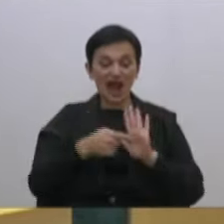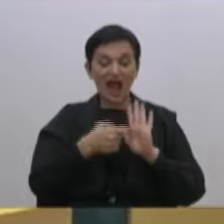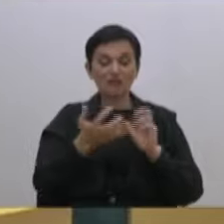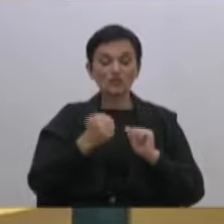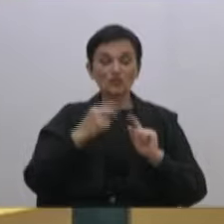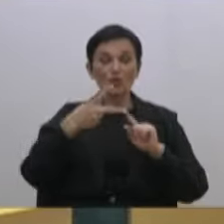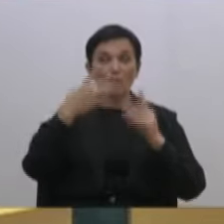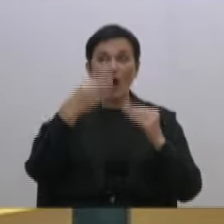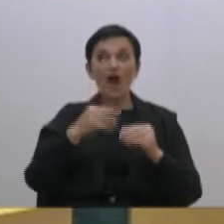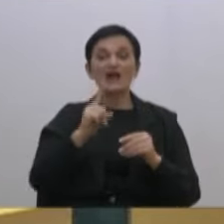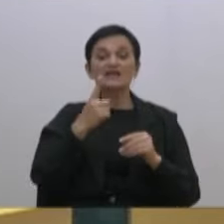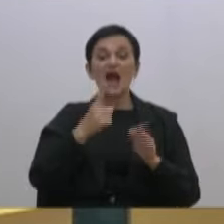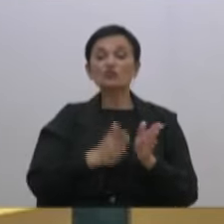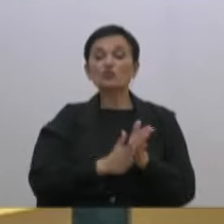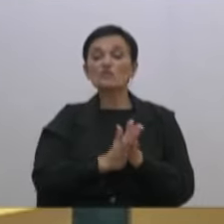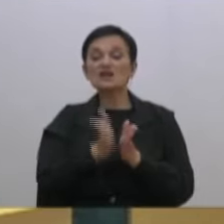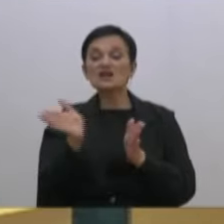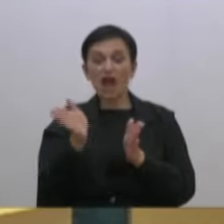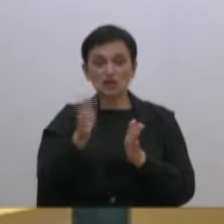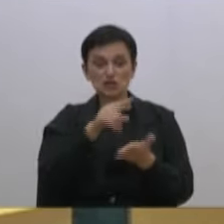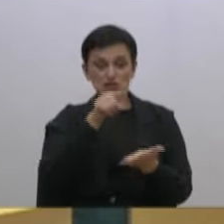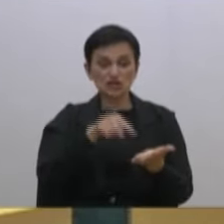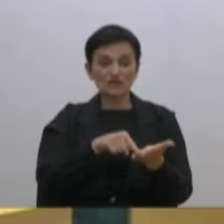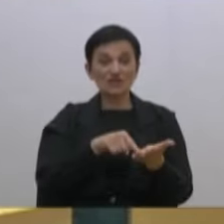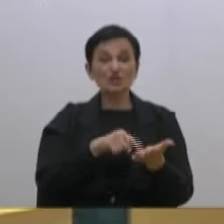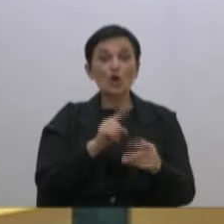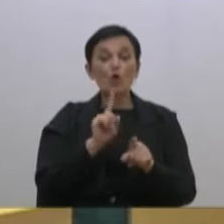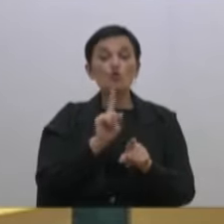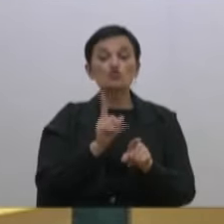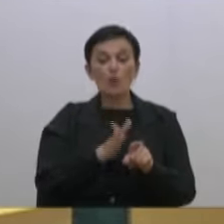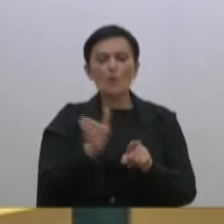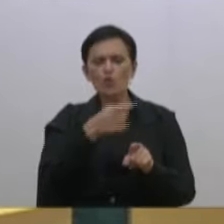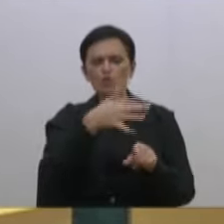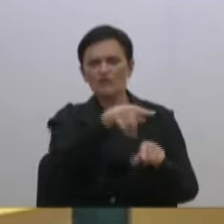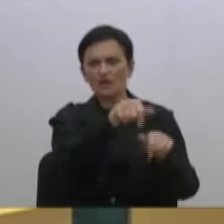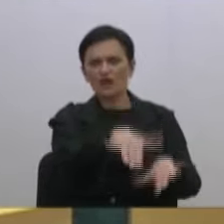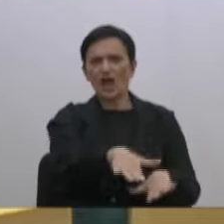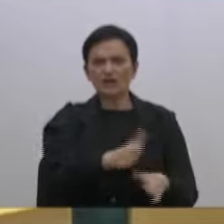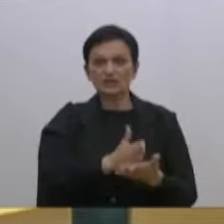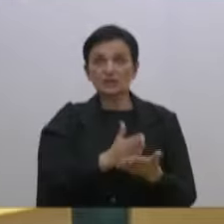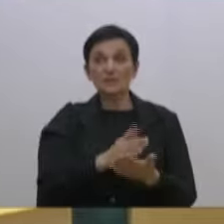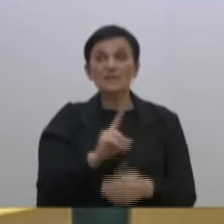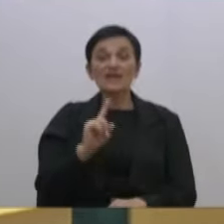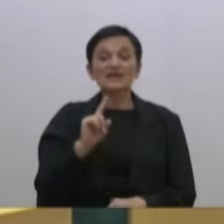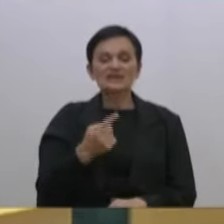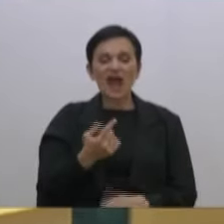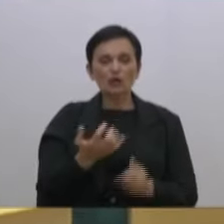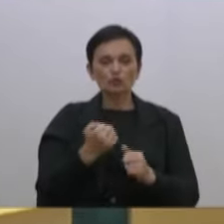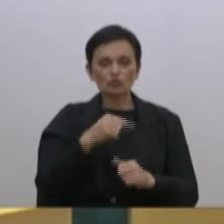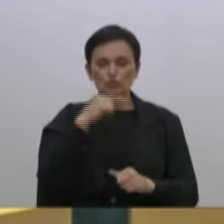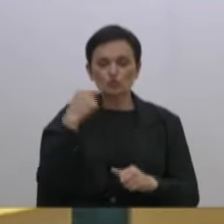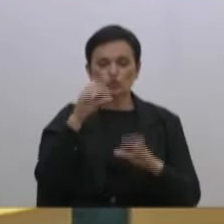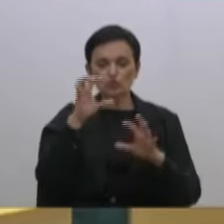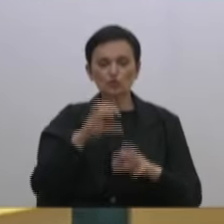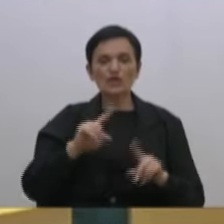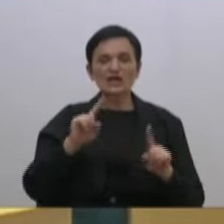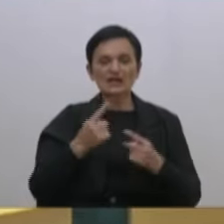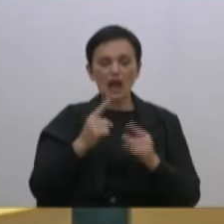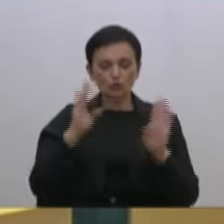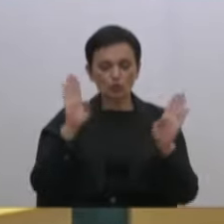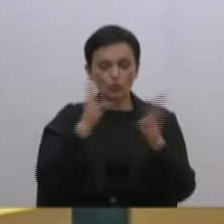რატომ გადაუხვიეთ ეს აინტერესს? კითხვა მაშინ მდგომარეობს რომ გადაუხვიეთ, იმათმა დაადგინეს უკვე. რატომ მიიღეთ რუსული კანონი და რატომ